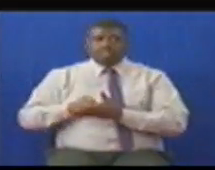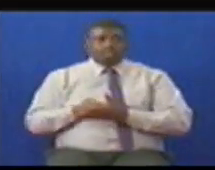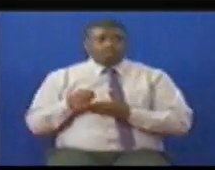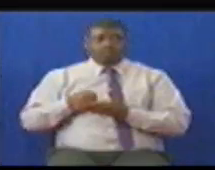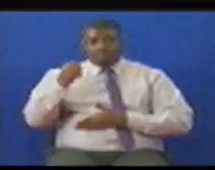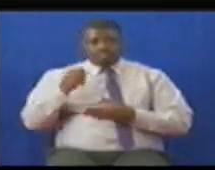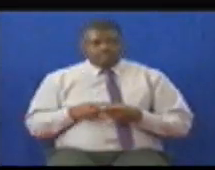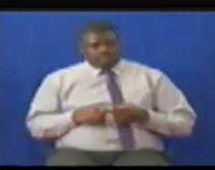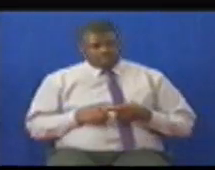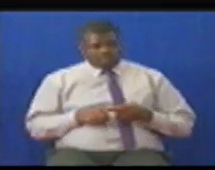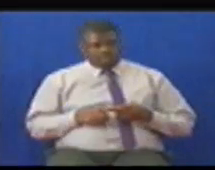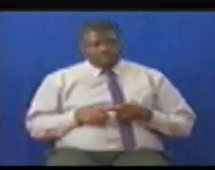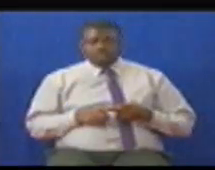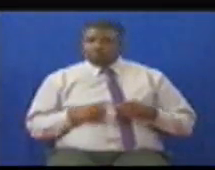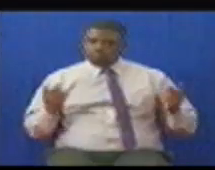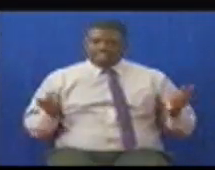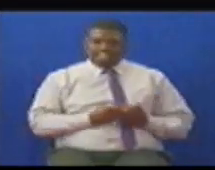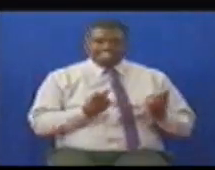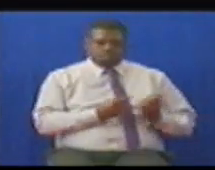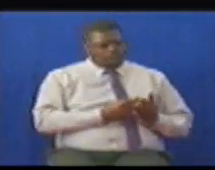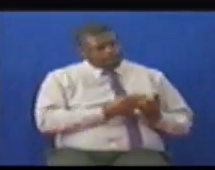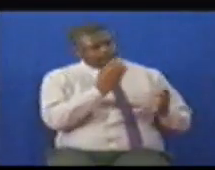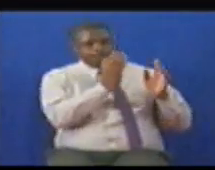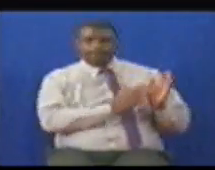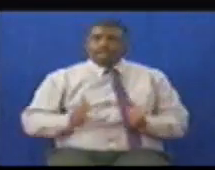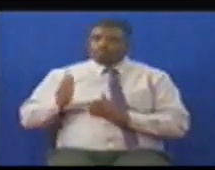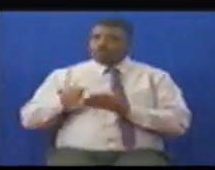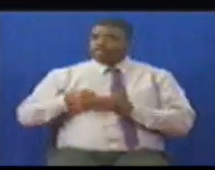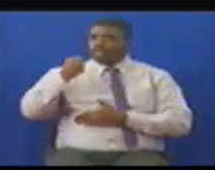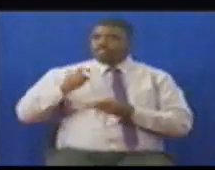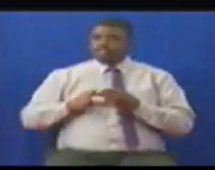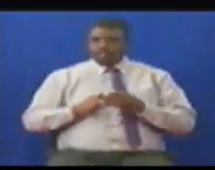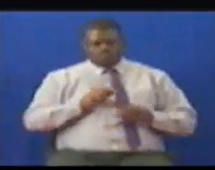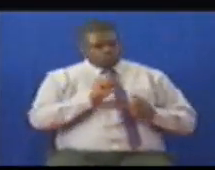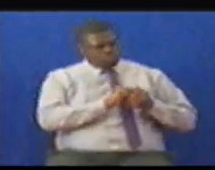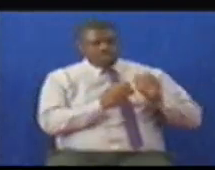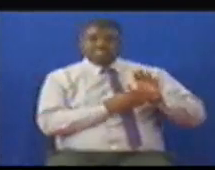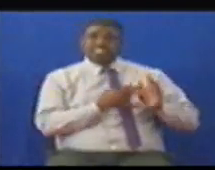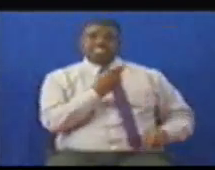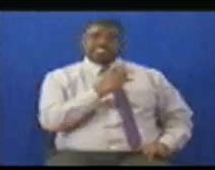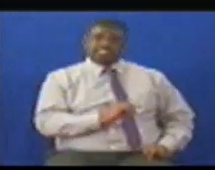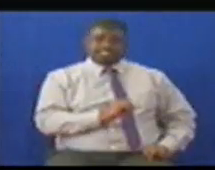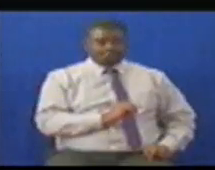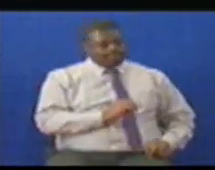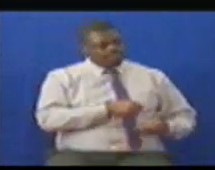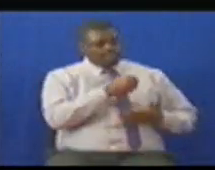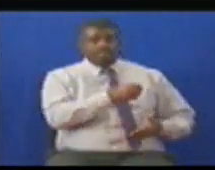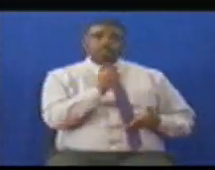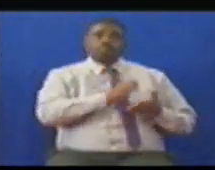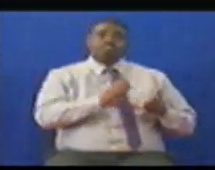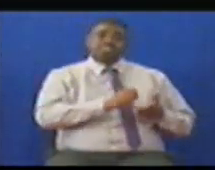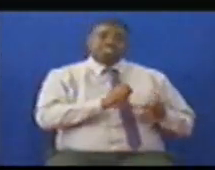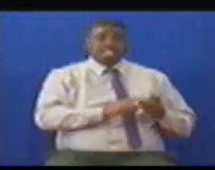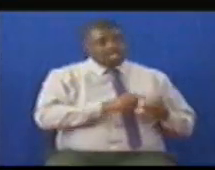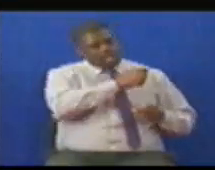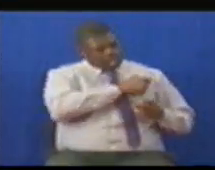5.36% ikilinganishwa na mpango wa bajeti kwa mwaka wa 2020, wakati bajeti ya ofisi ya Rais Mjenzi Mtunisho Wema